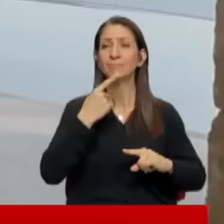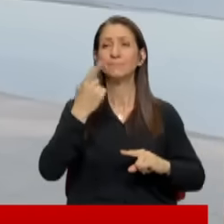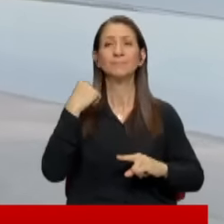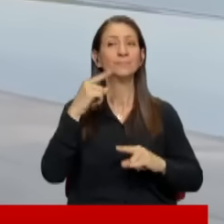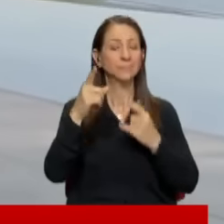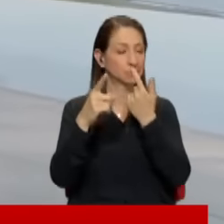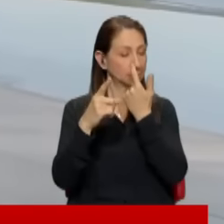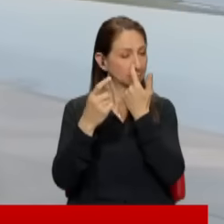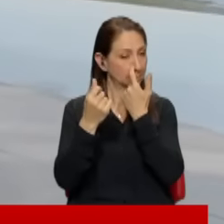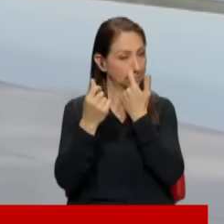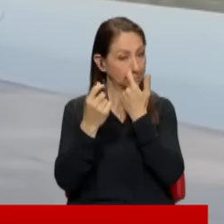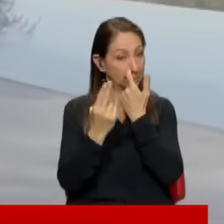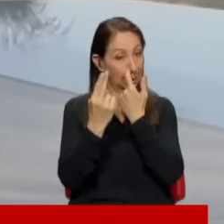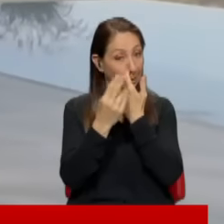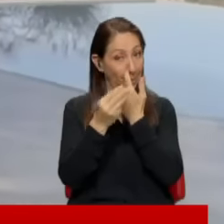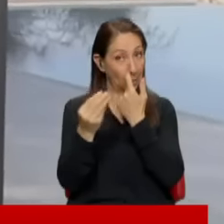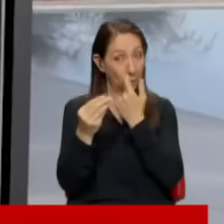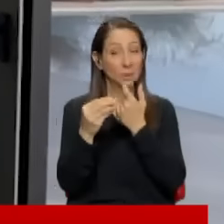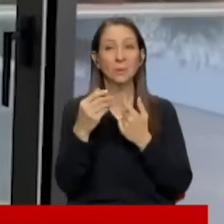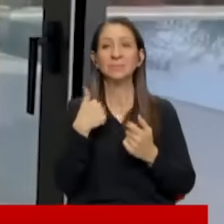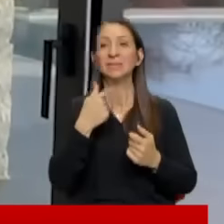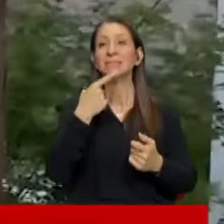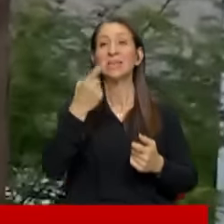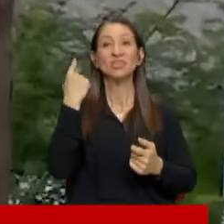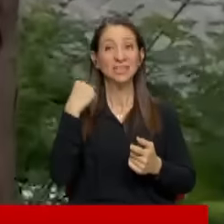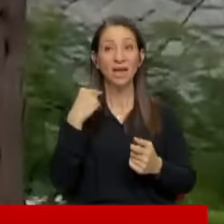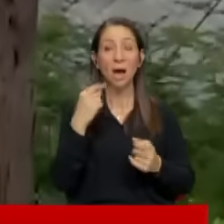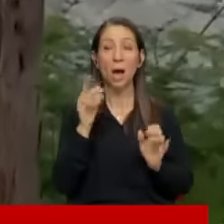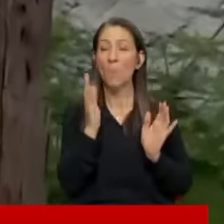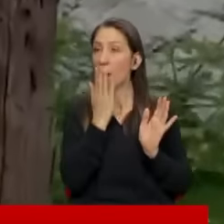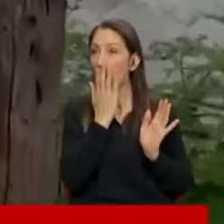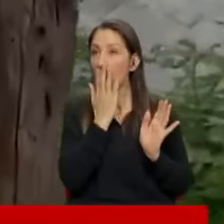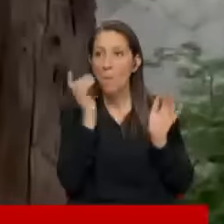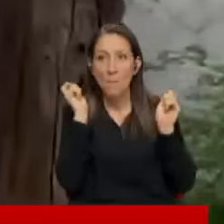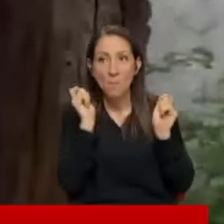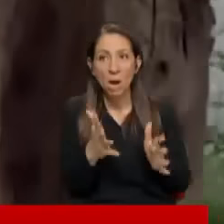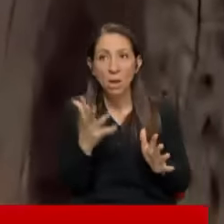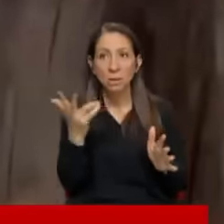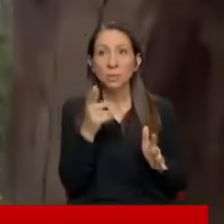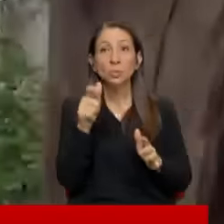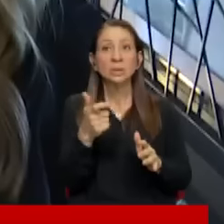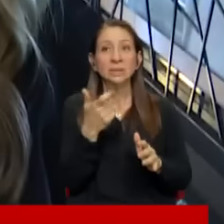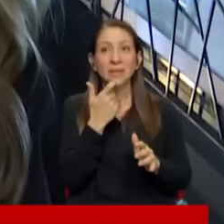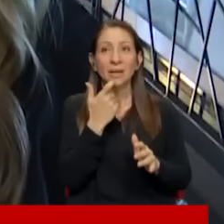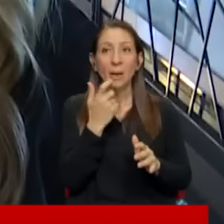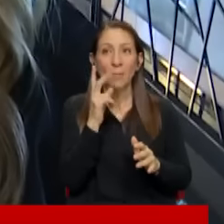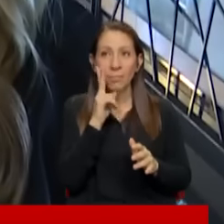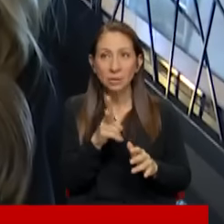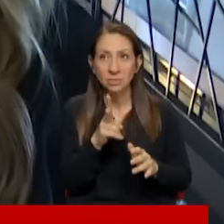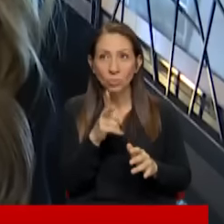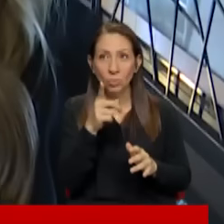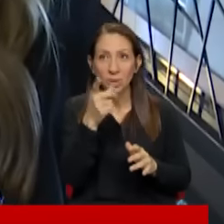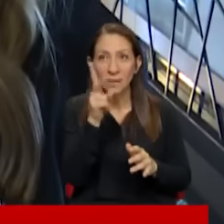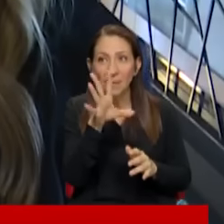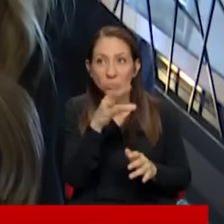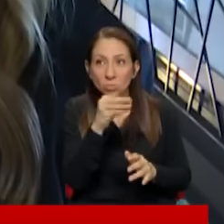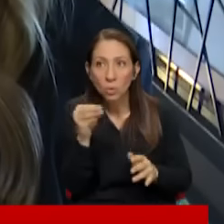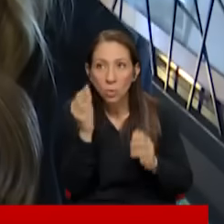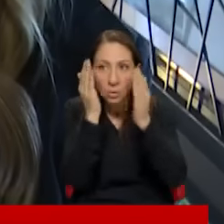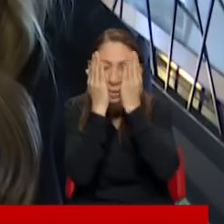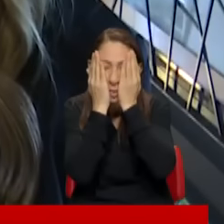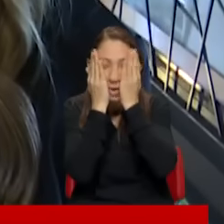seneki fiyatı 7 milyondu. Biz geçen sene aman Allah'ım demiştik. Bu sene baktığımızda bu fiyatın